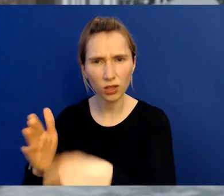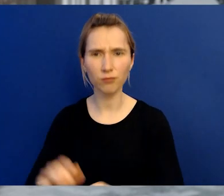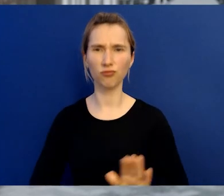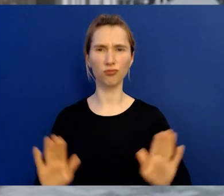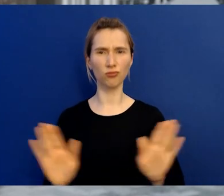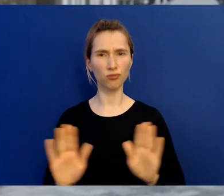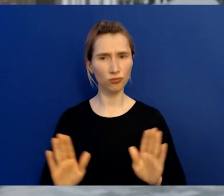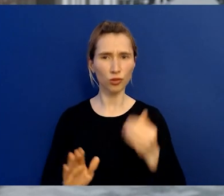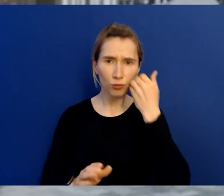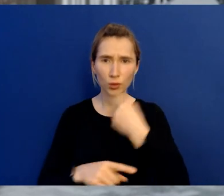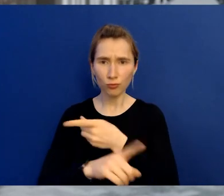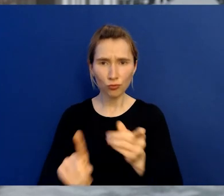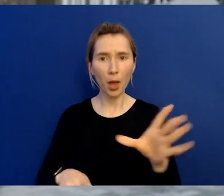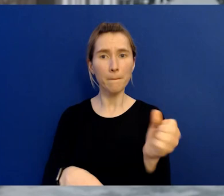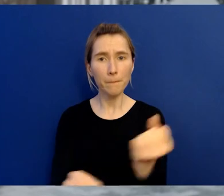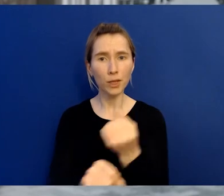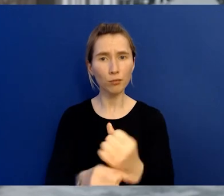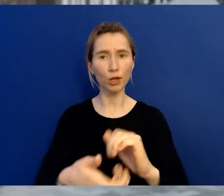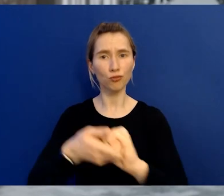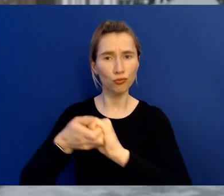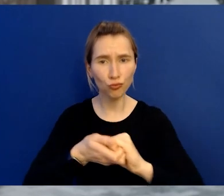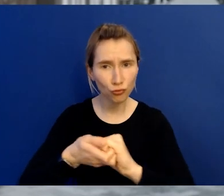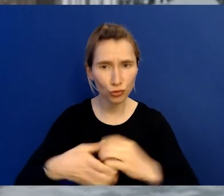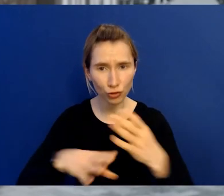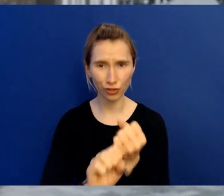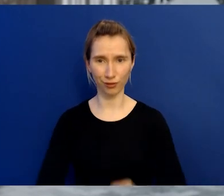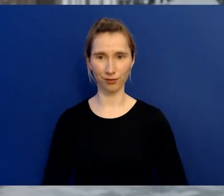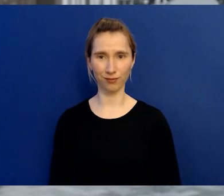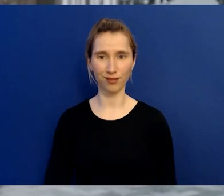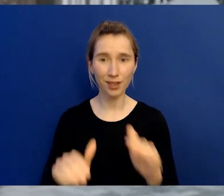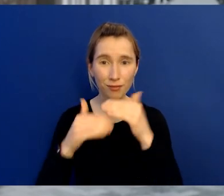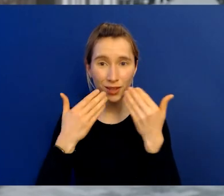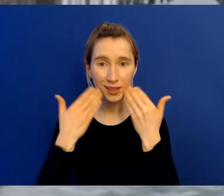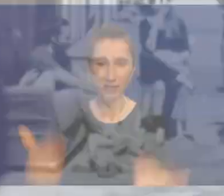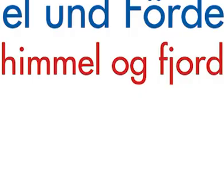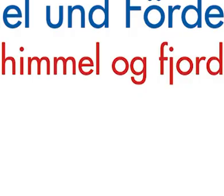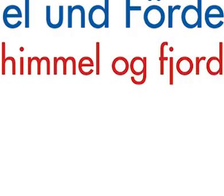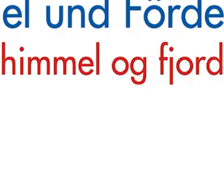kommen. Wenn Sie alle mitmachen, dann können wir es gemeinsam schaffen. Vielen Dank.